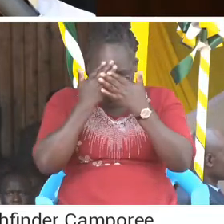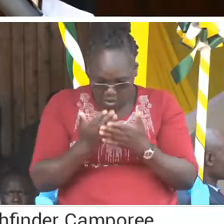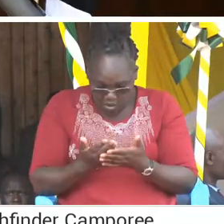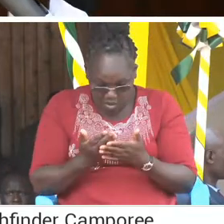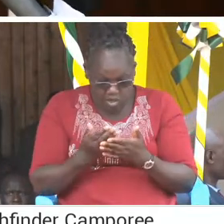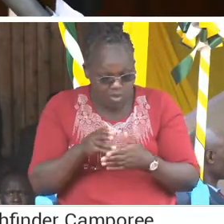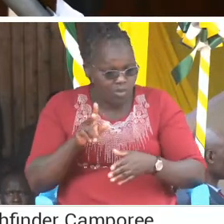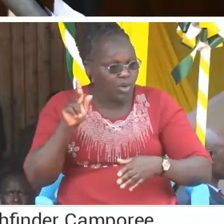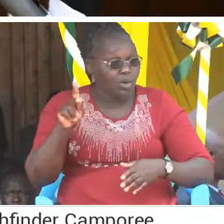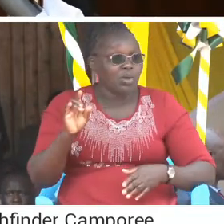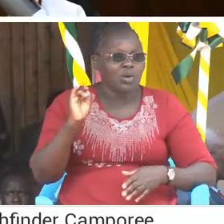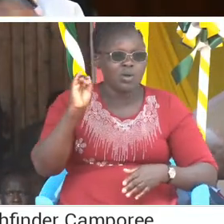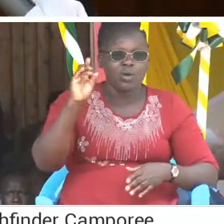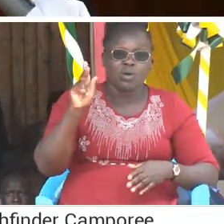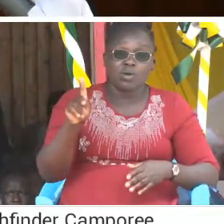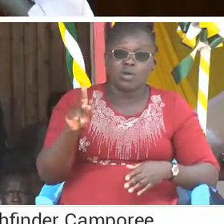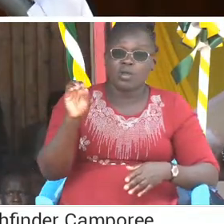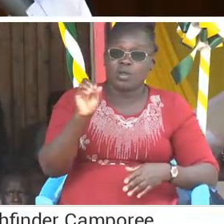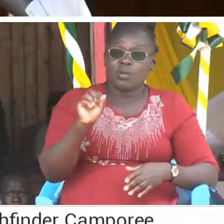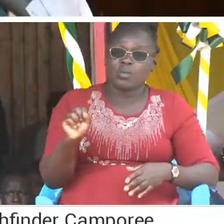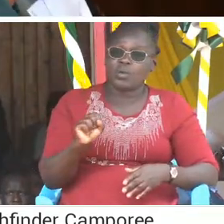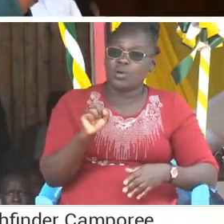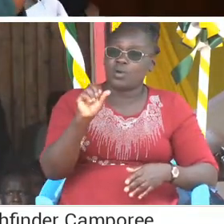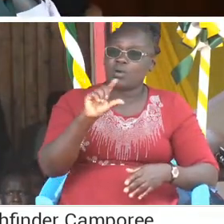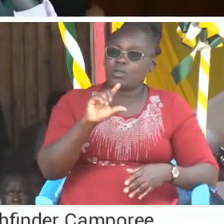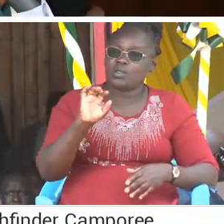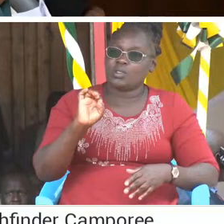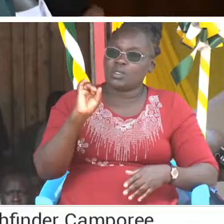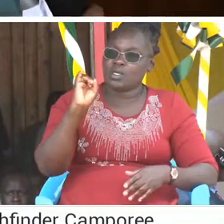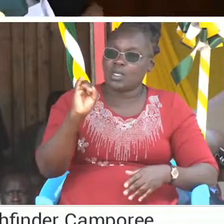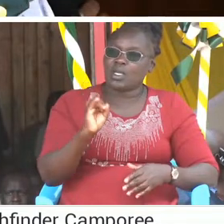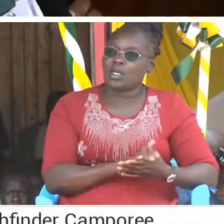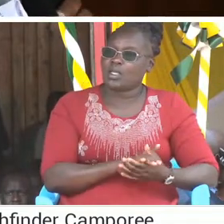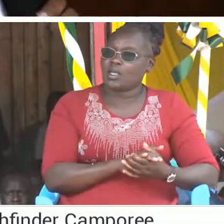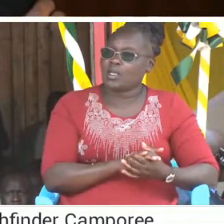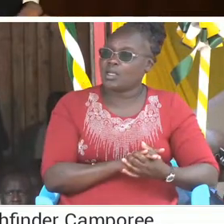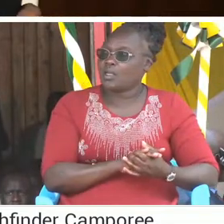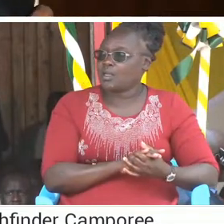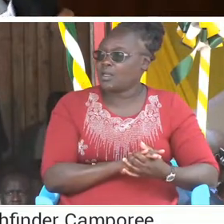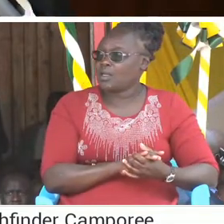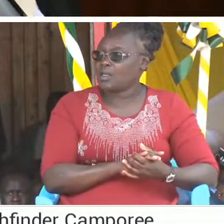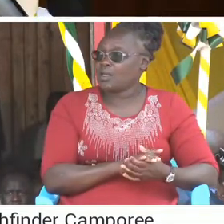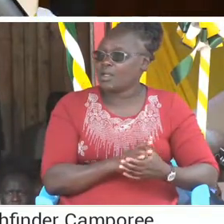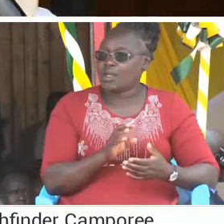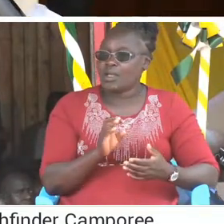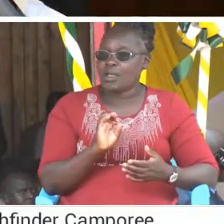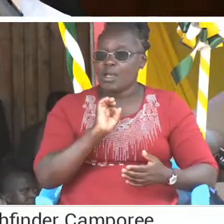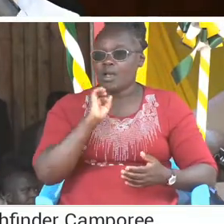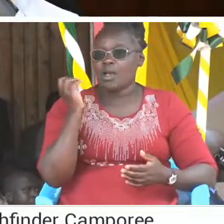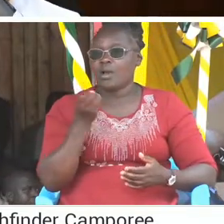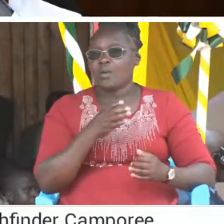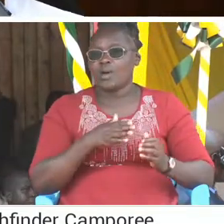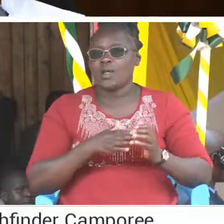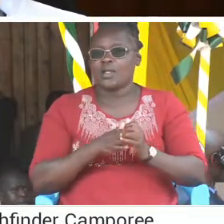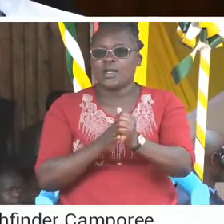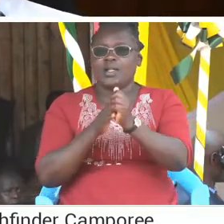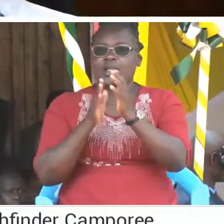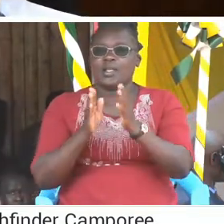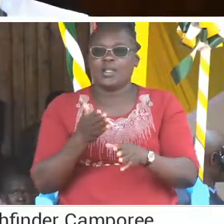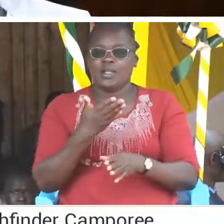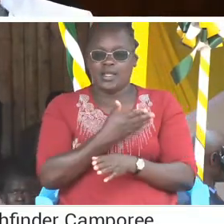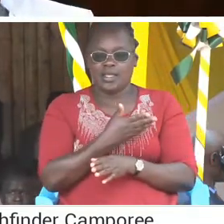ambaye ndio kiongozi wetu hapa kanisa letu la Baraton. Na vile vile